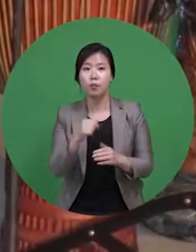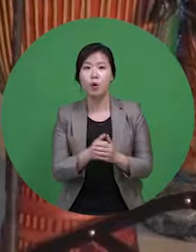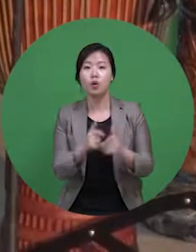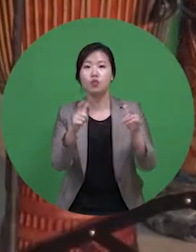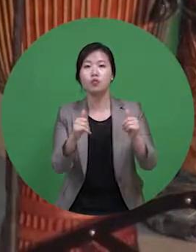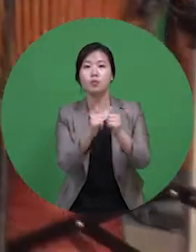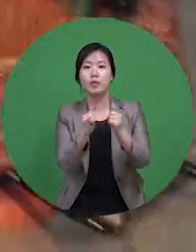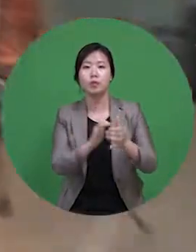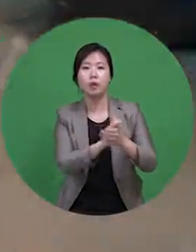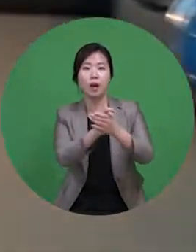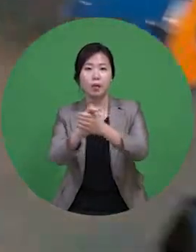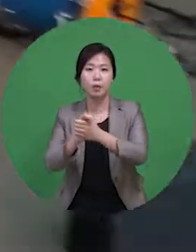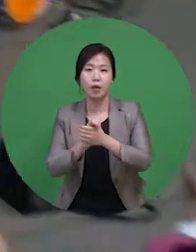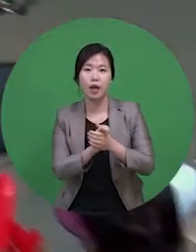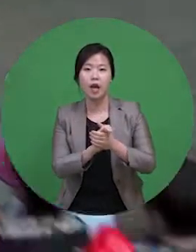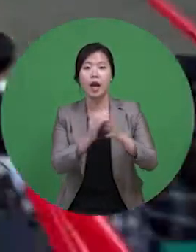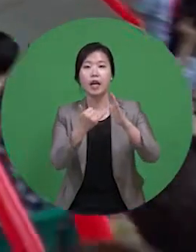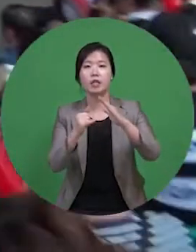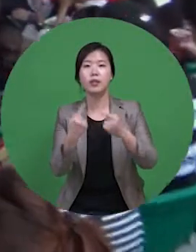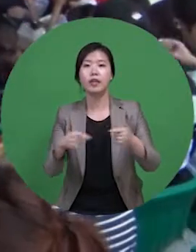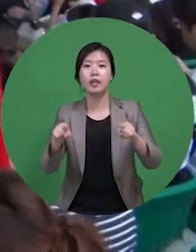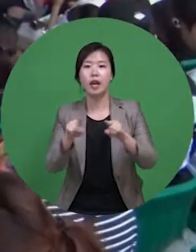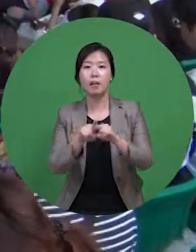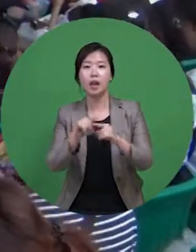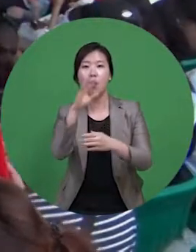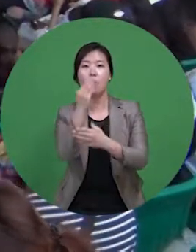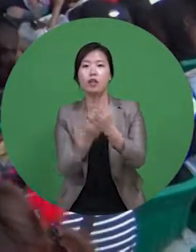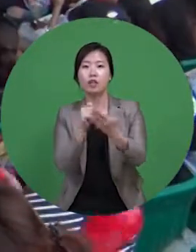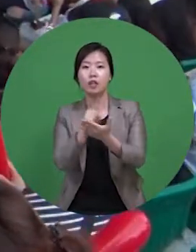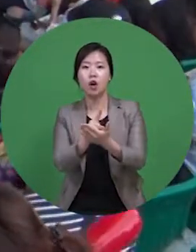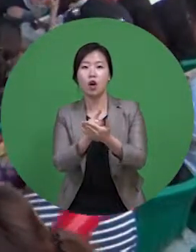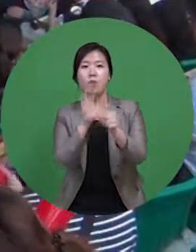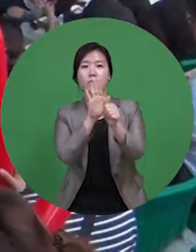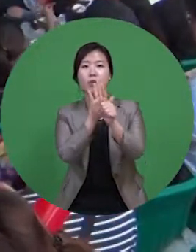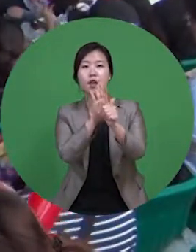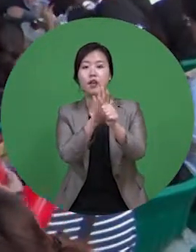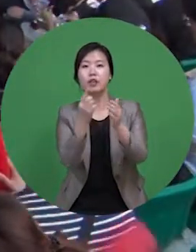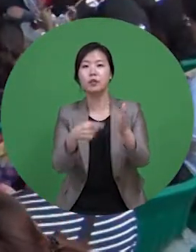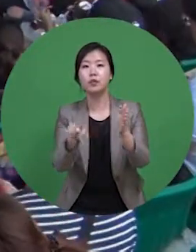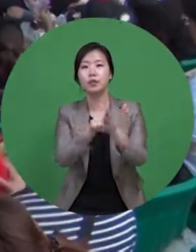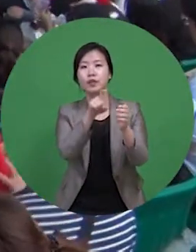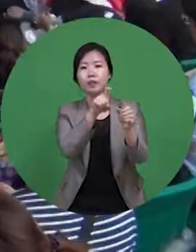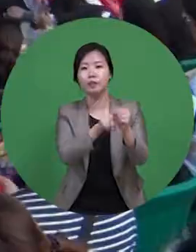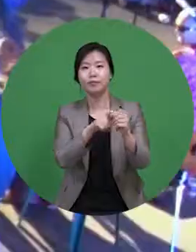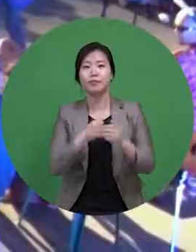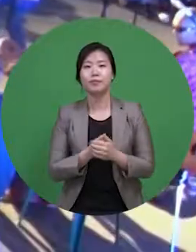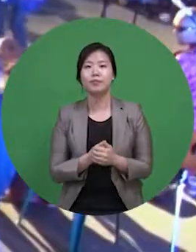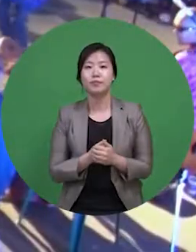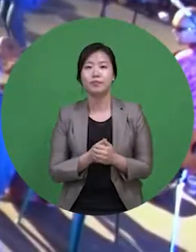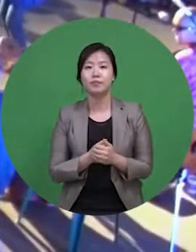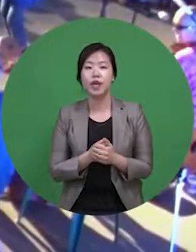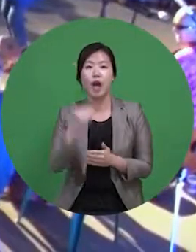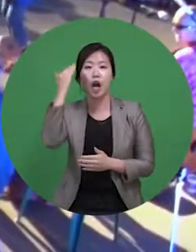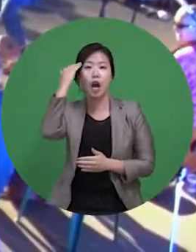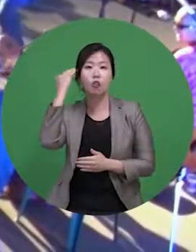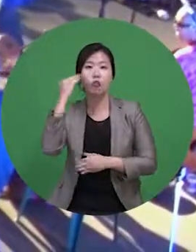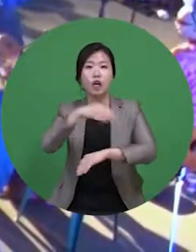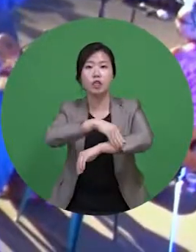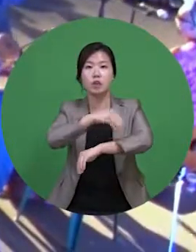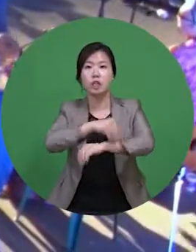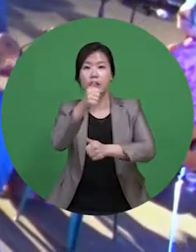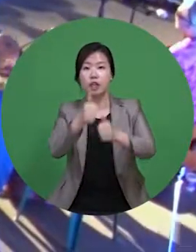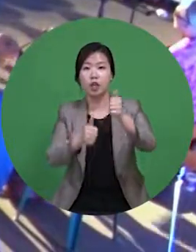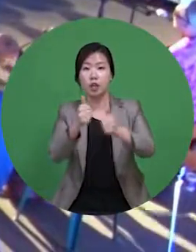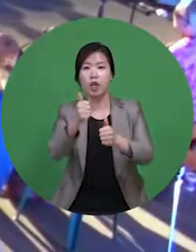주민화합을 도모하고 가족이 함께 월드컵 응원을 즐길 수 있도록 마련했는데요. 한국과 스웨덴의